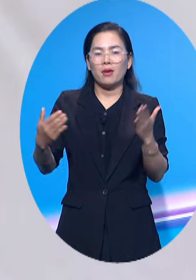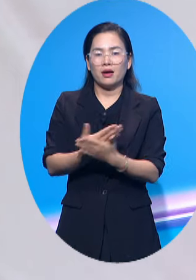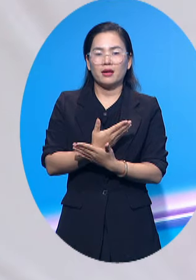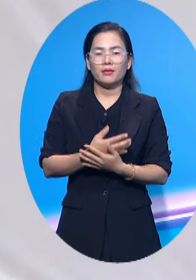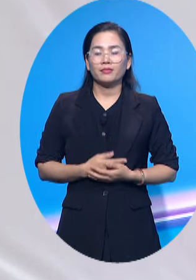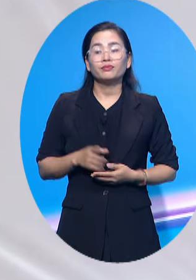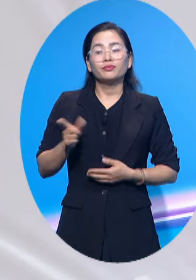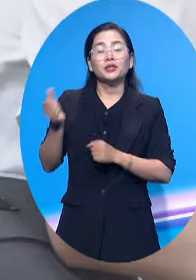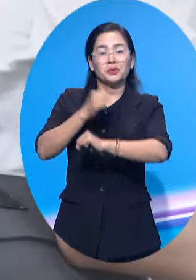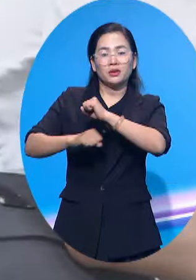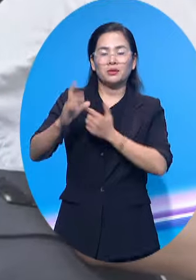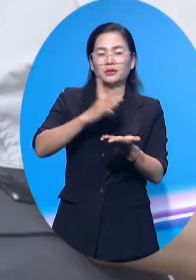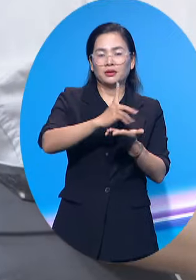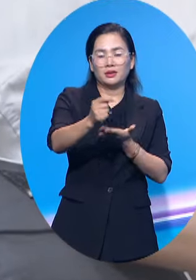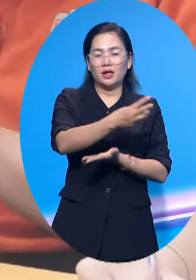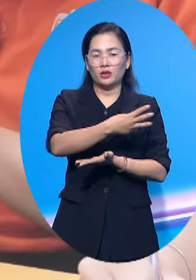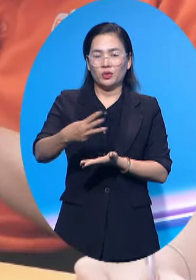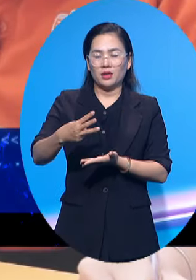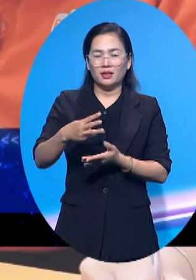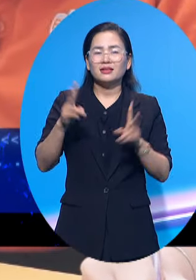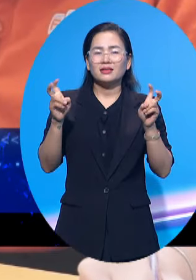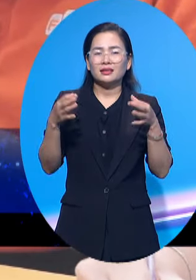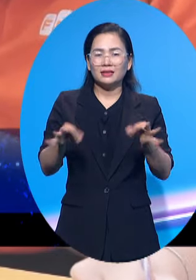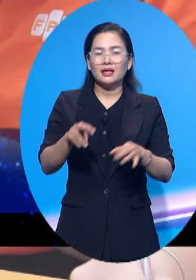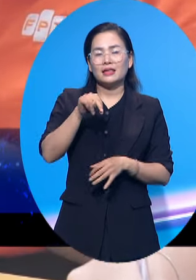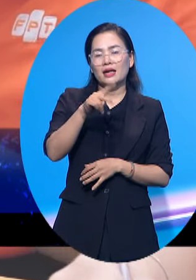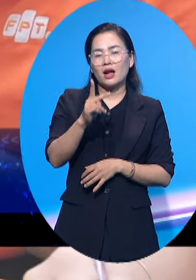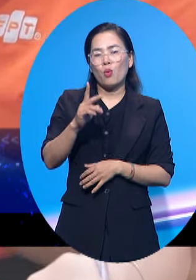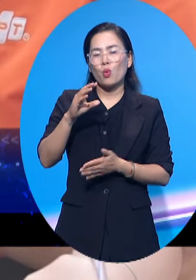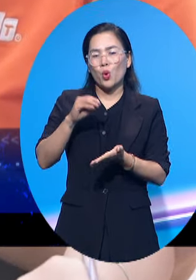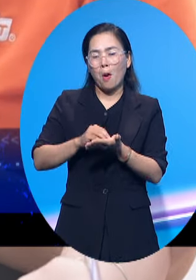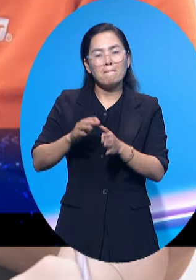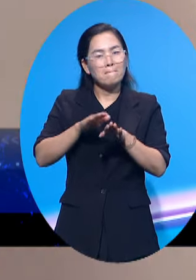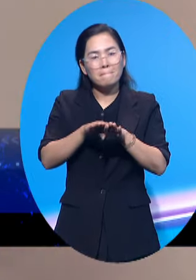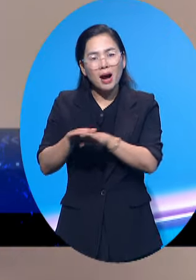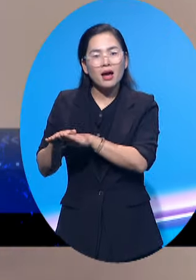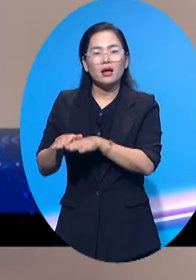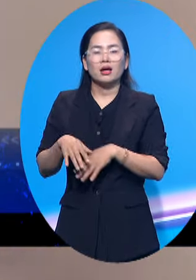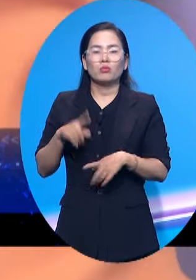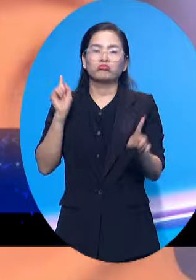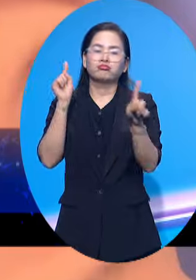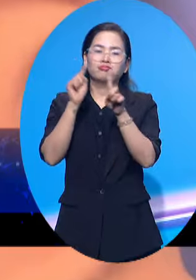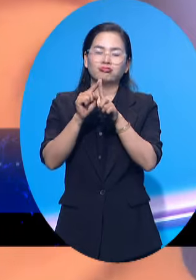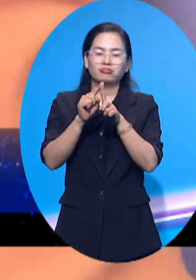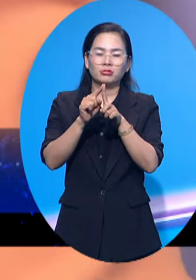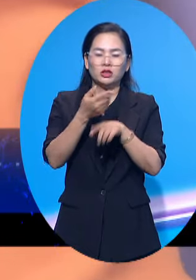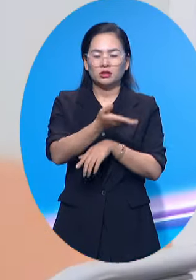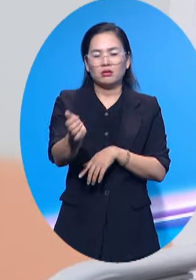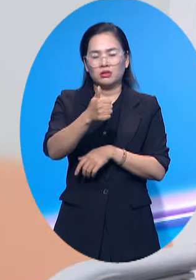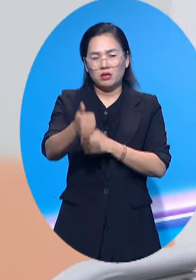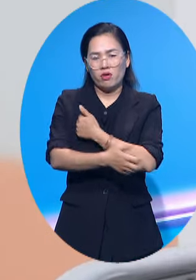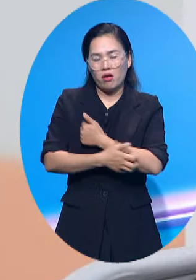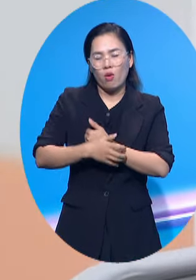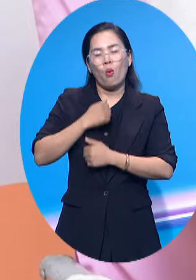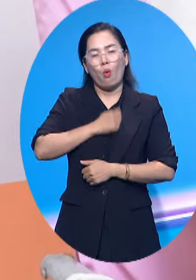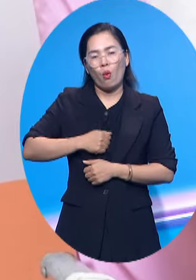Đây là hoạt động thuộc dự án Giọt Hồng Còn Mãi, góp phần thể hiện lòng biết ơn và lan tỏa yêu thương đến những người khó khăn trong xã hội. Tiếp nối